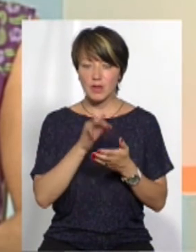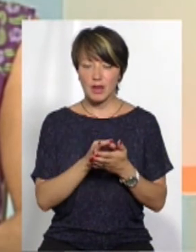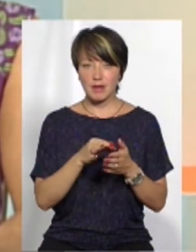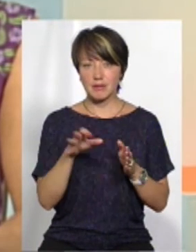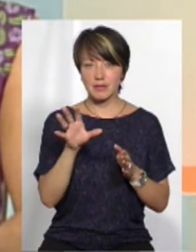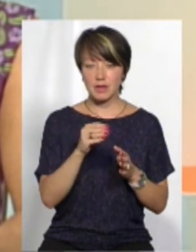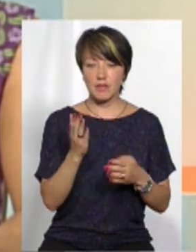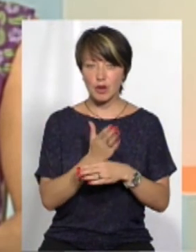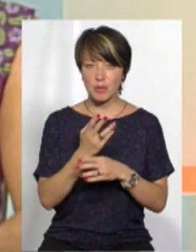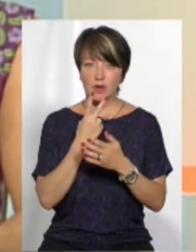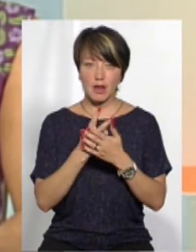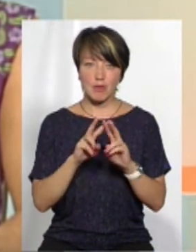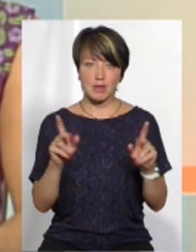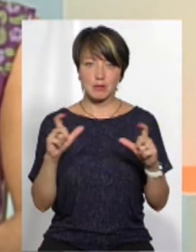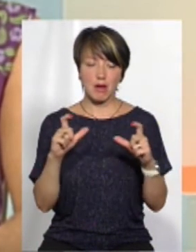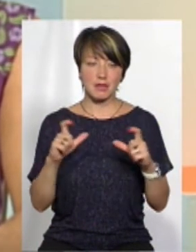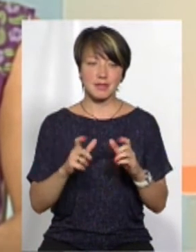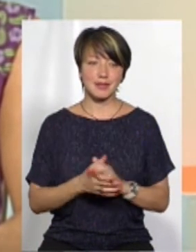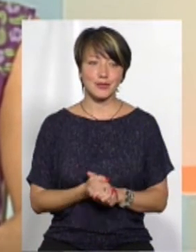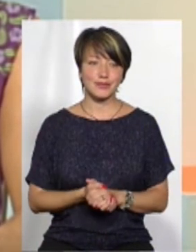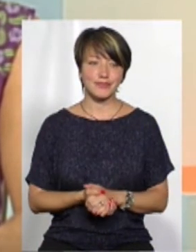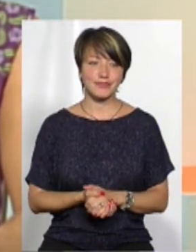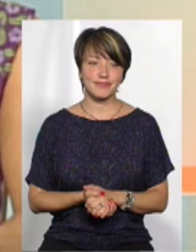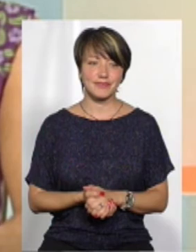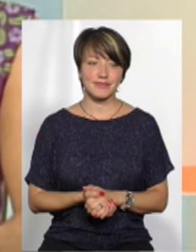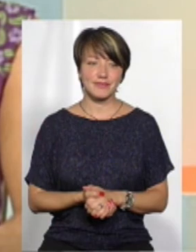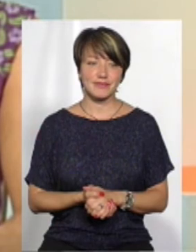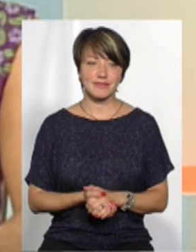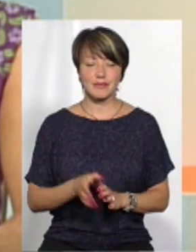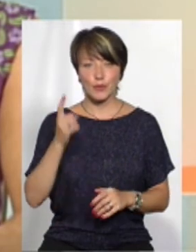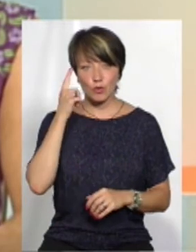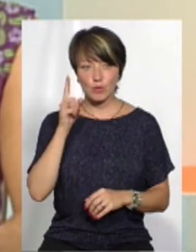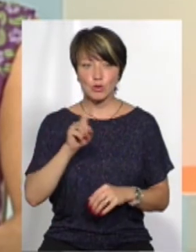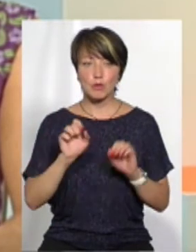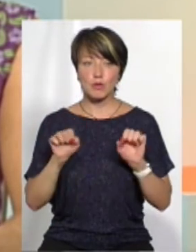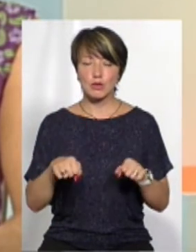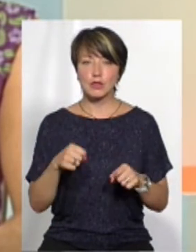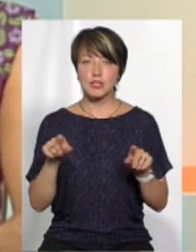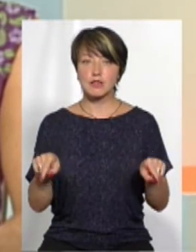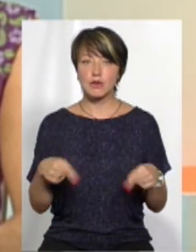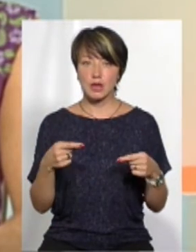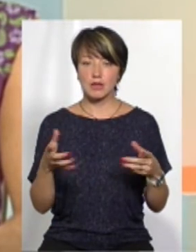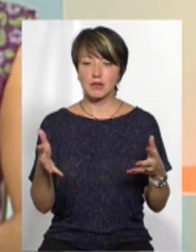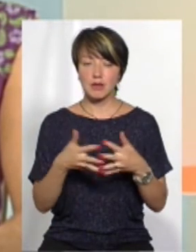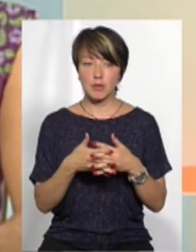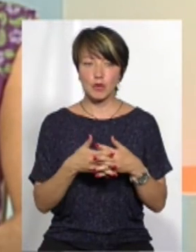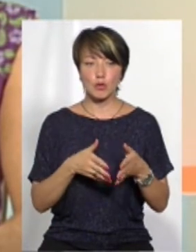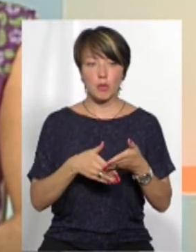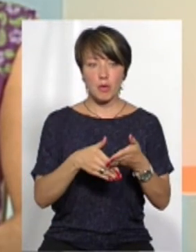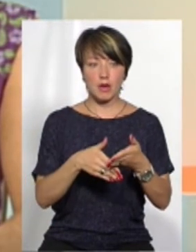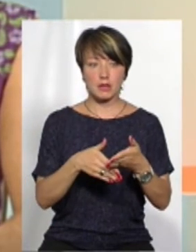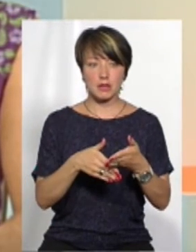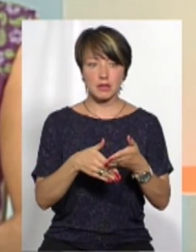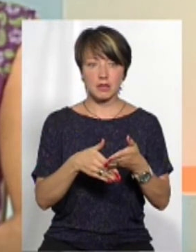класно. І всі вироби виглядали нібито з магазину. Ну, тобто супер. І ми подумали, що можна створити таку цікаву колаборацію. Ми будемо